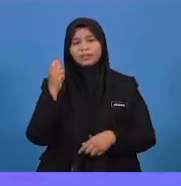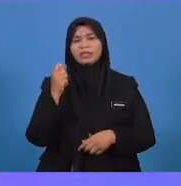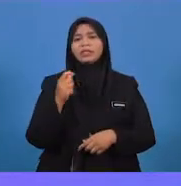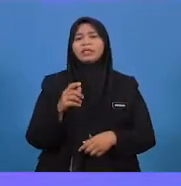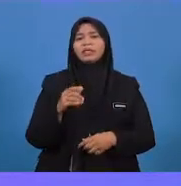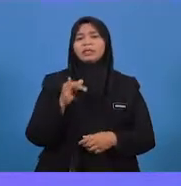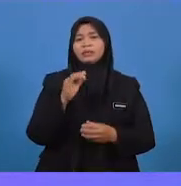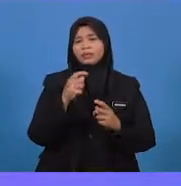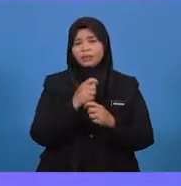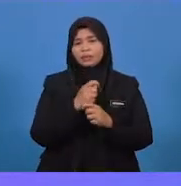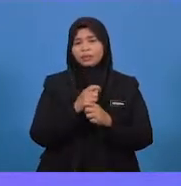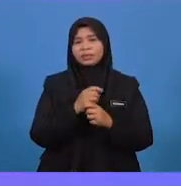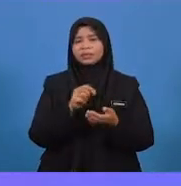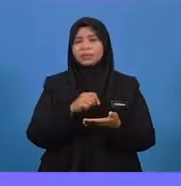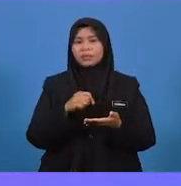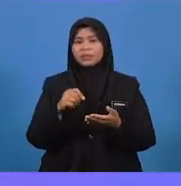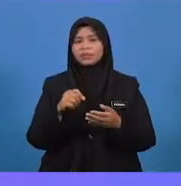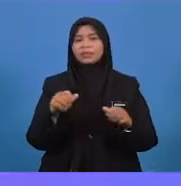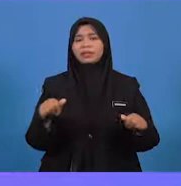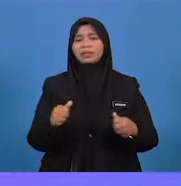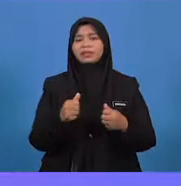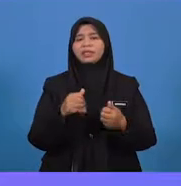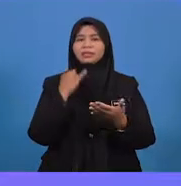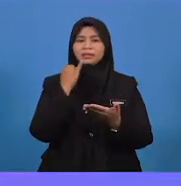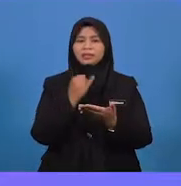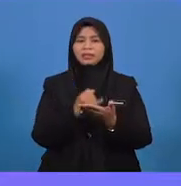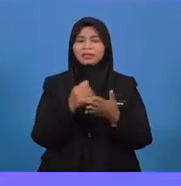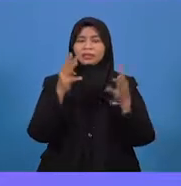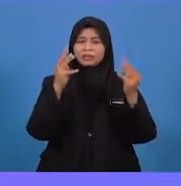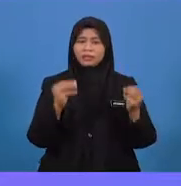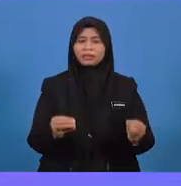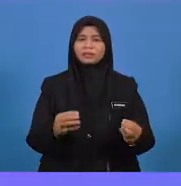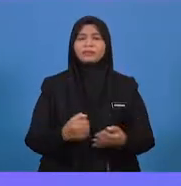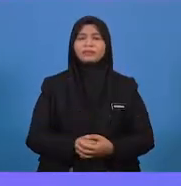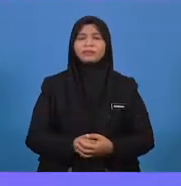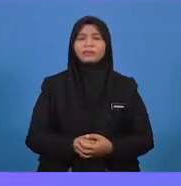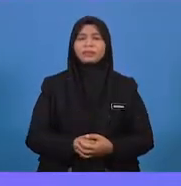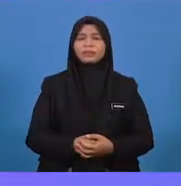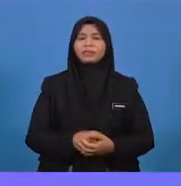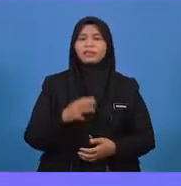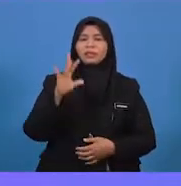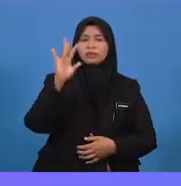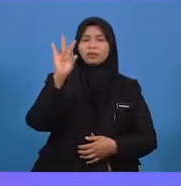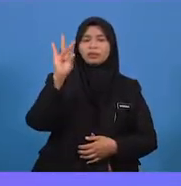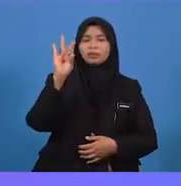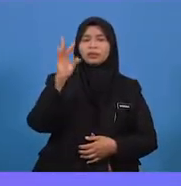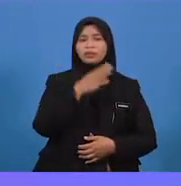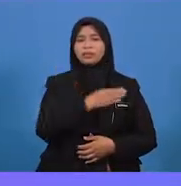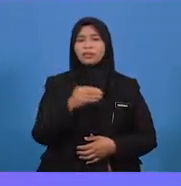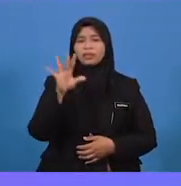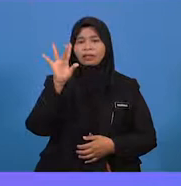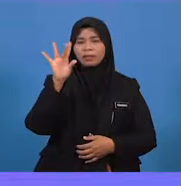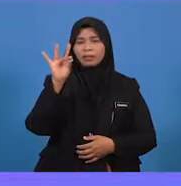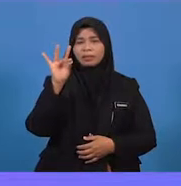Malaikat Atid ini mencatat amalan jahat manusia. Malaikat ketujuh dan